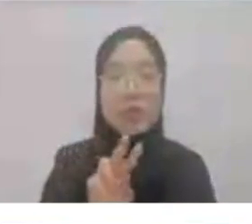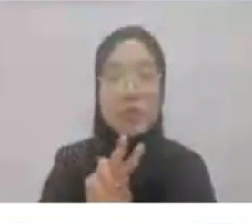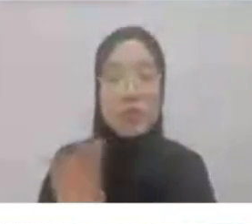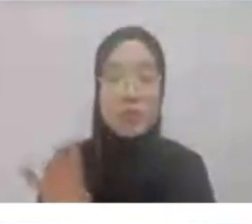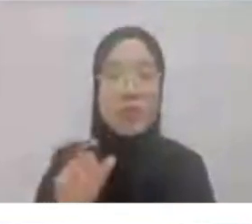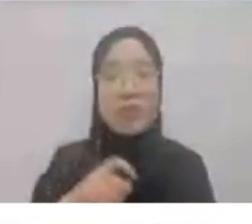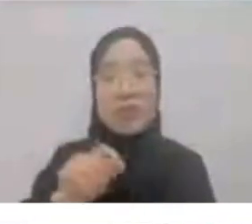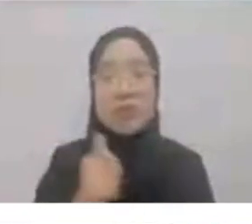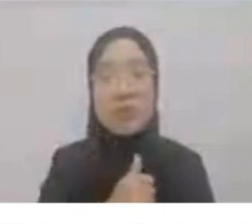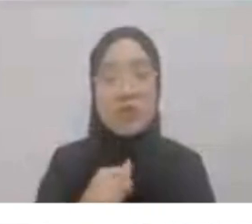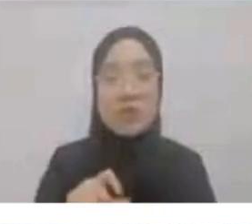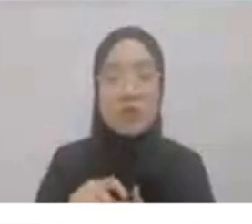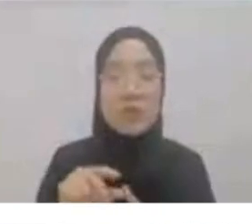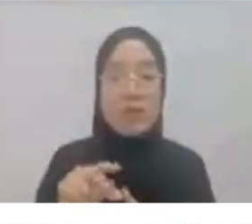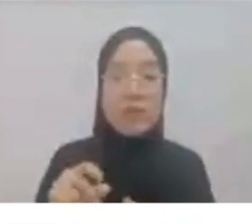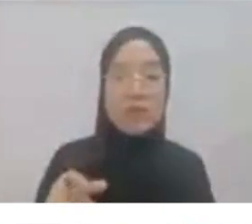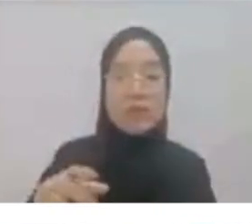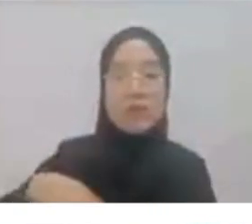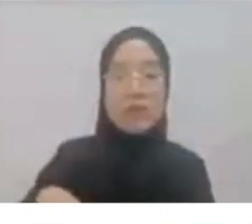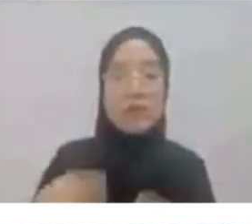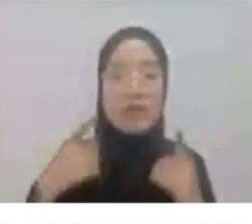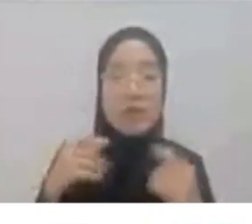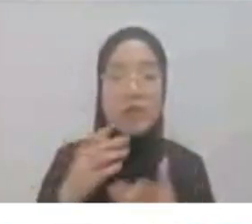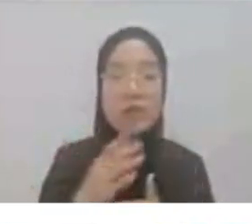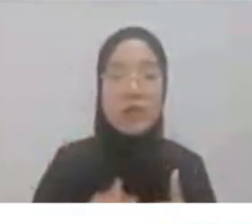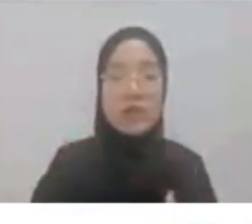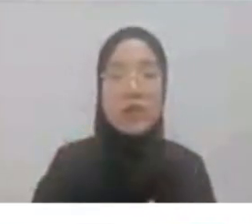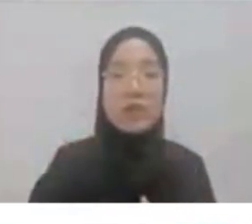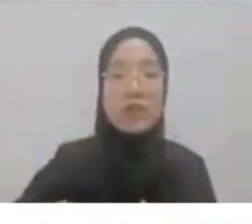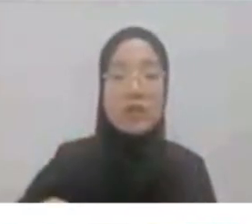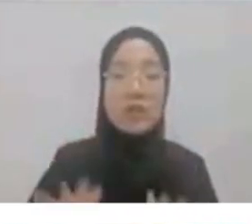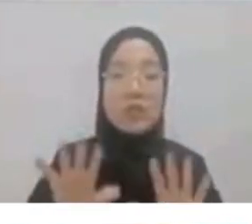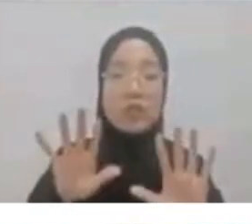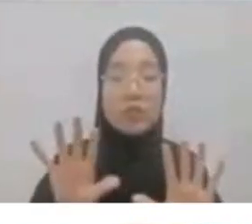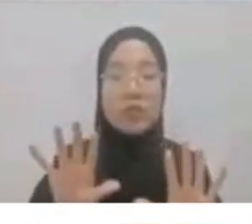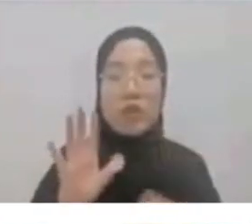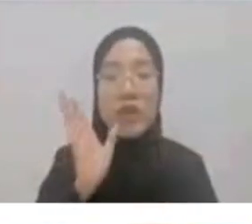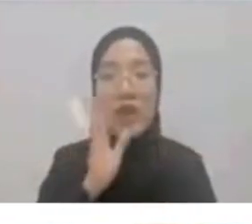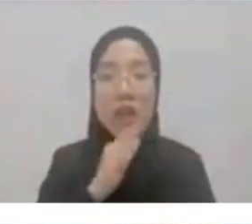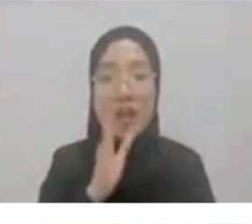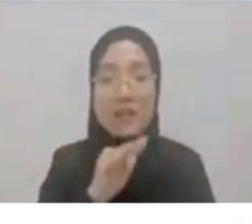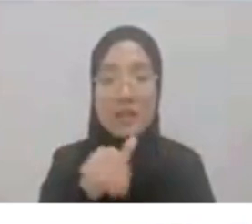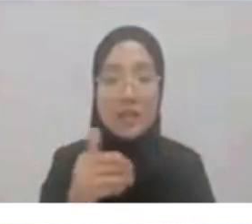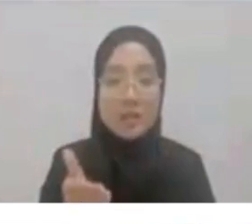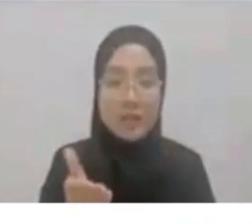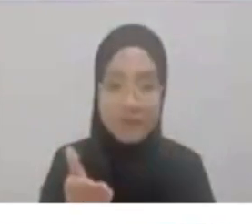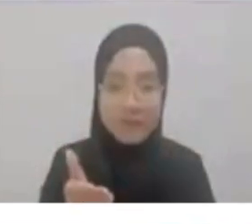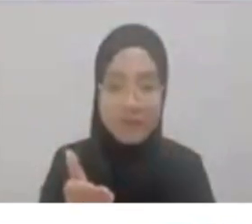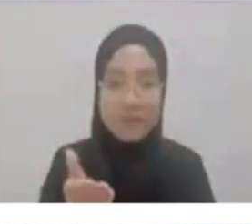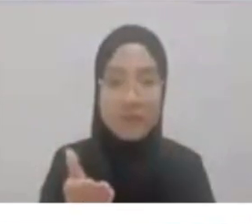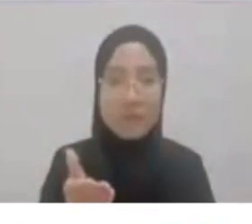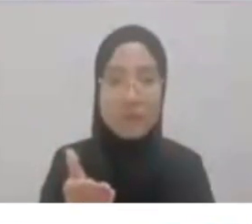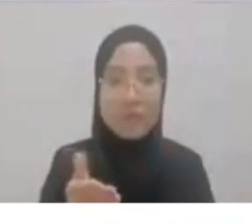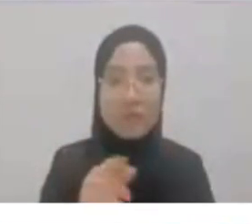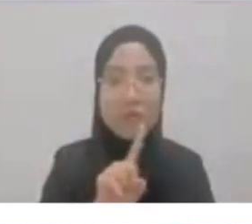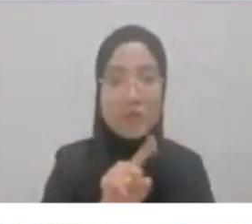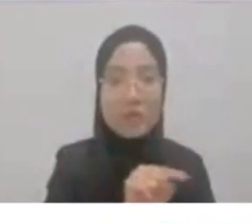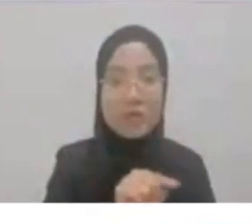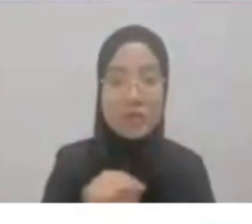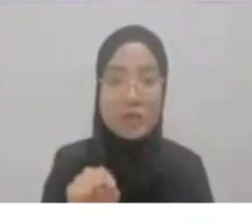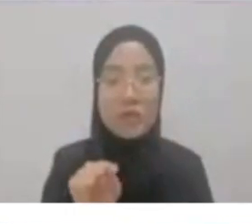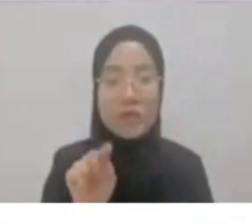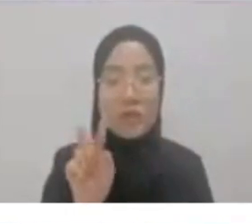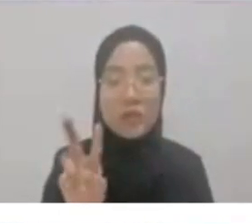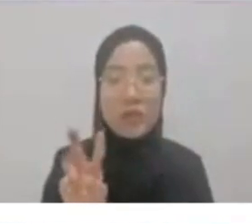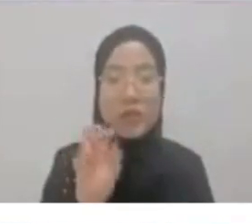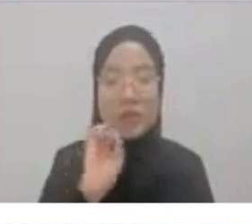dapil Jawa Tengah 5 Jawa Tengah 10 dengan alasan-alasan angka sat sampai dengan angka 2 dianggap